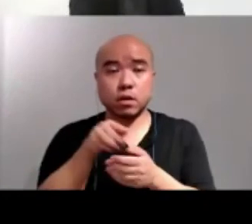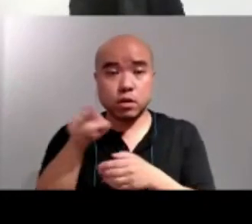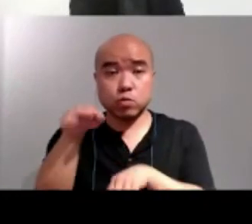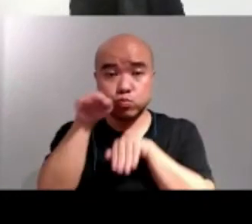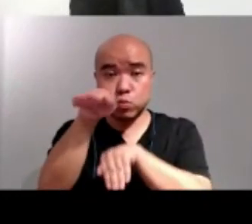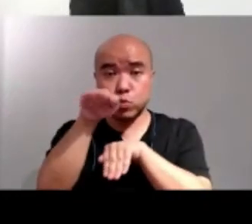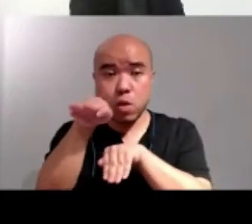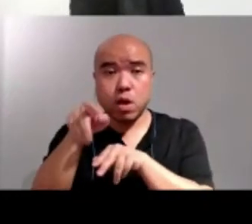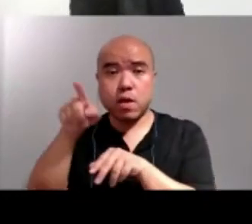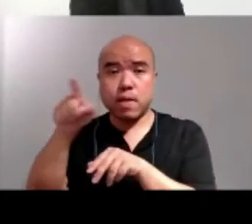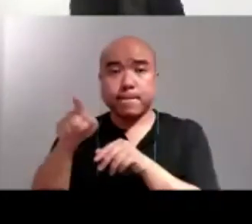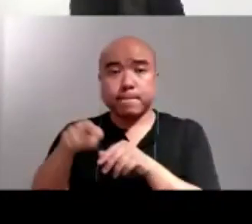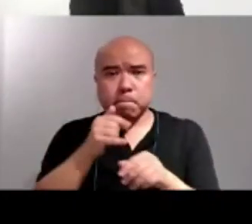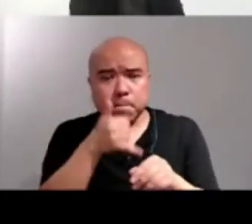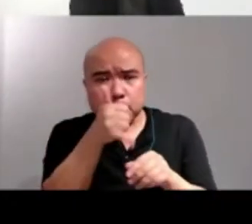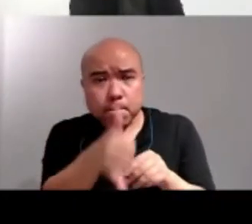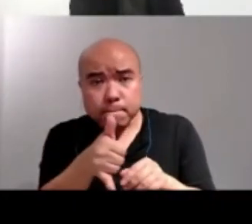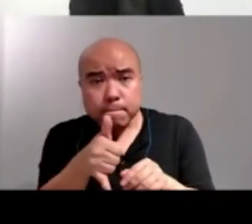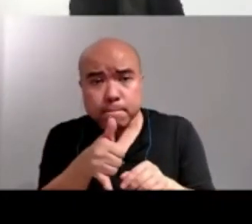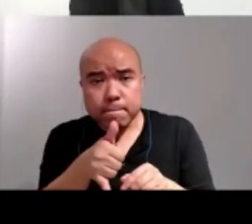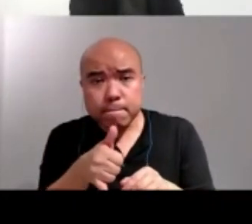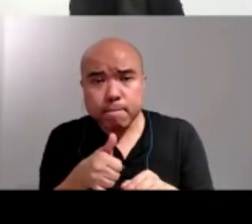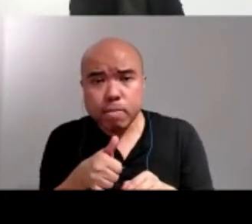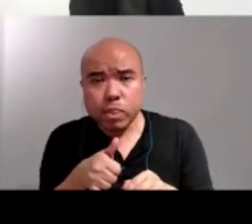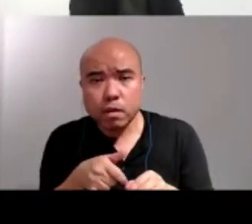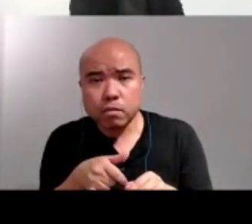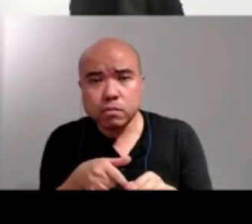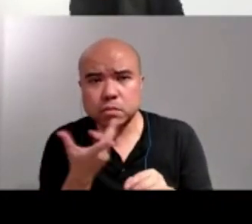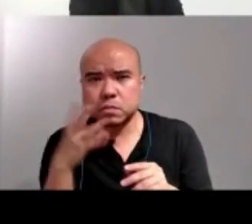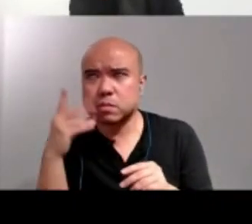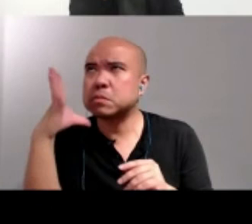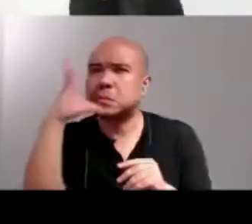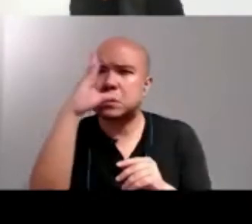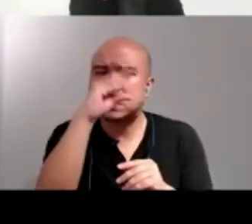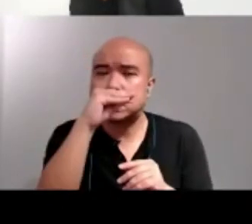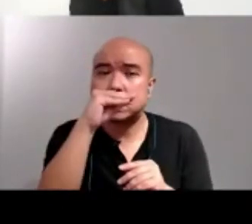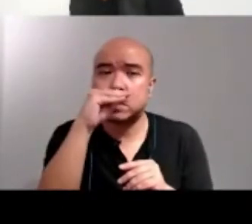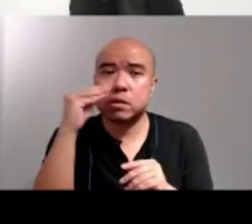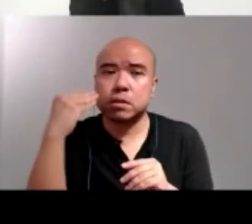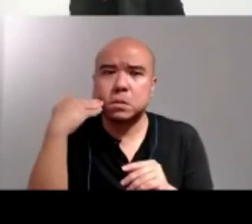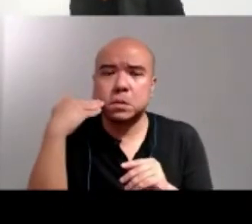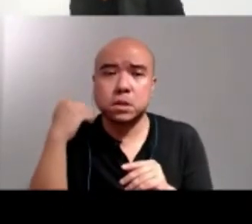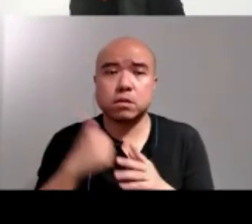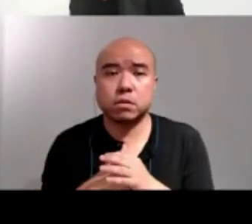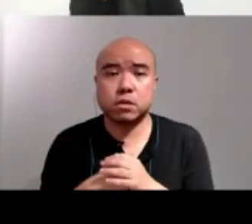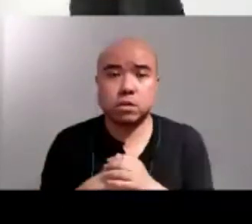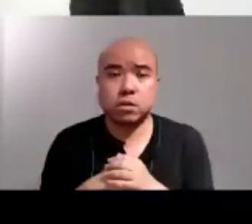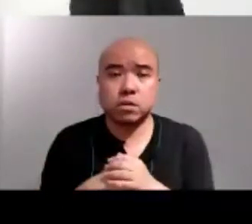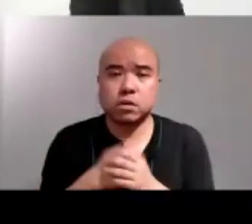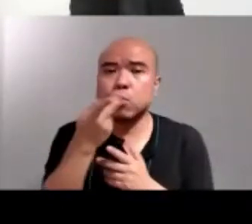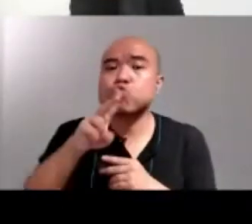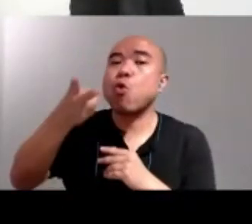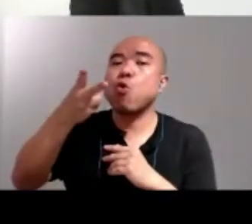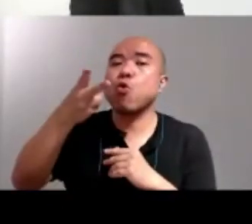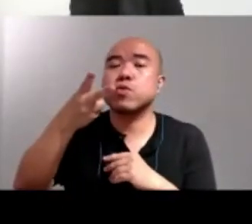單親嘅家庭入去嘅時候已經係一個非常之幽暗、好 blue 嘅一個家居。我哋幫佢重新裝